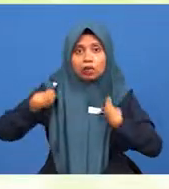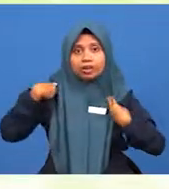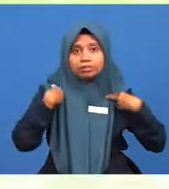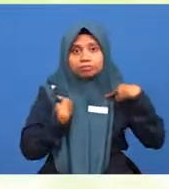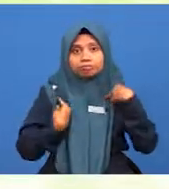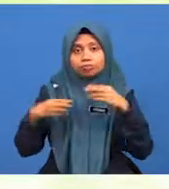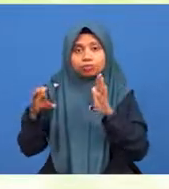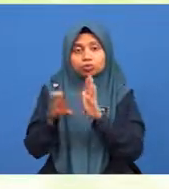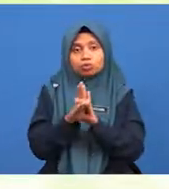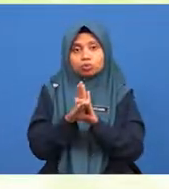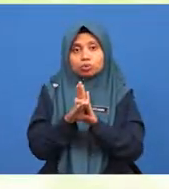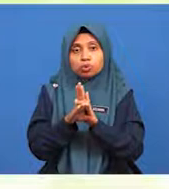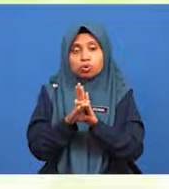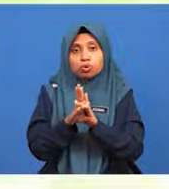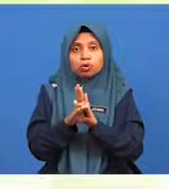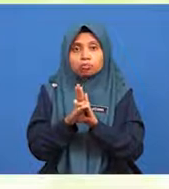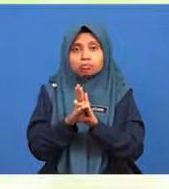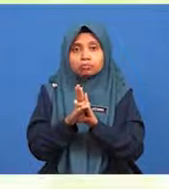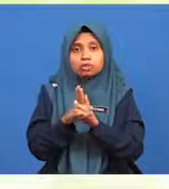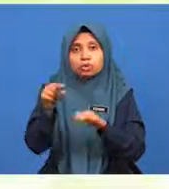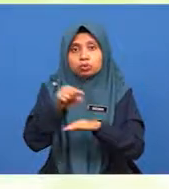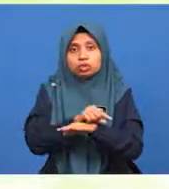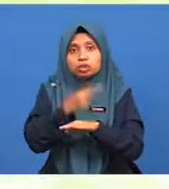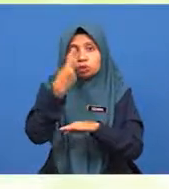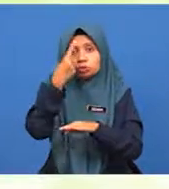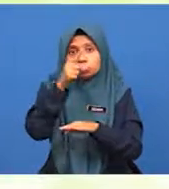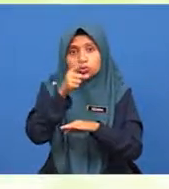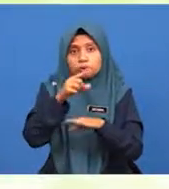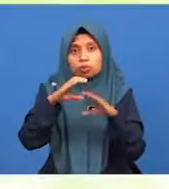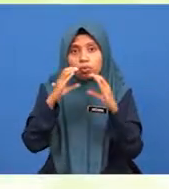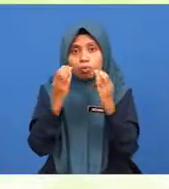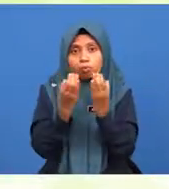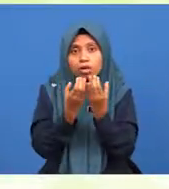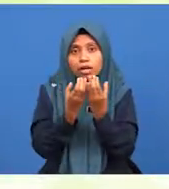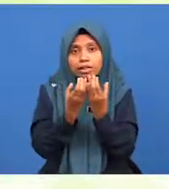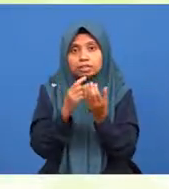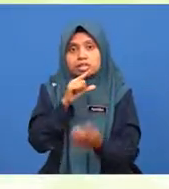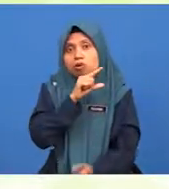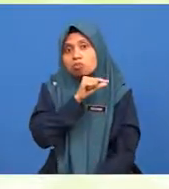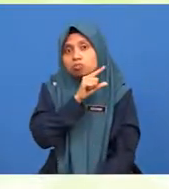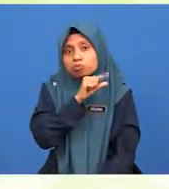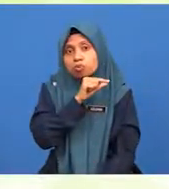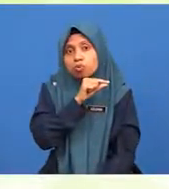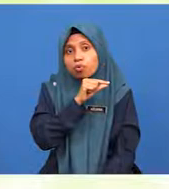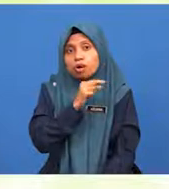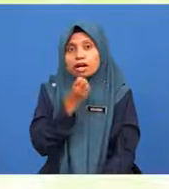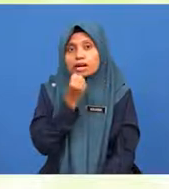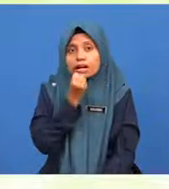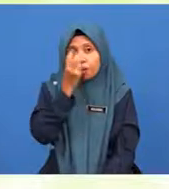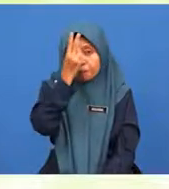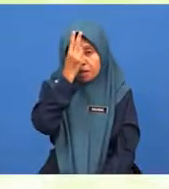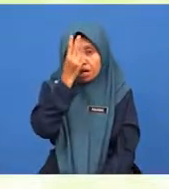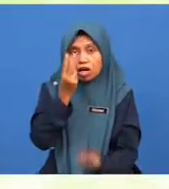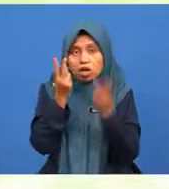Contohnya, penjodoh bilangan kawan digunakan untuk kumpulan burung, kambing,